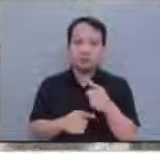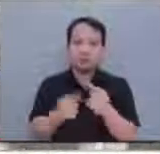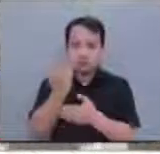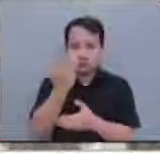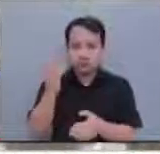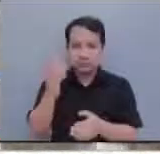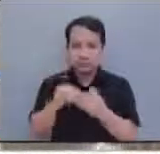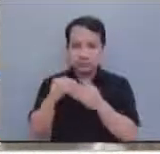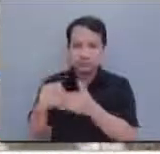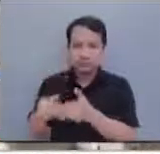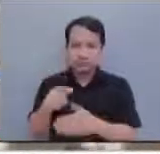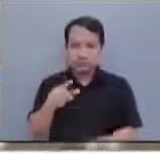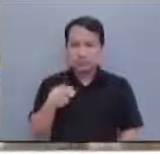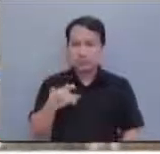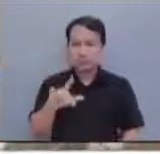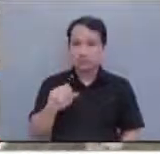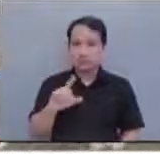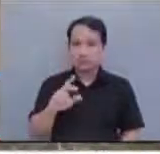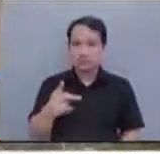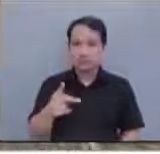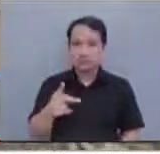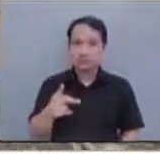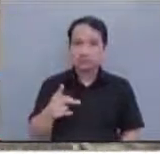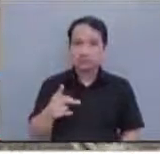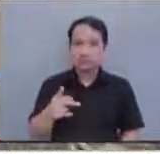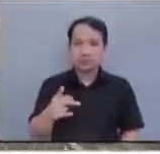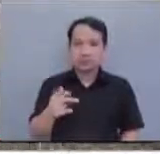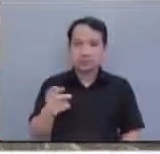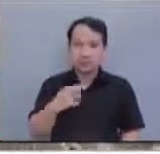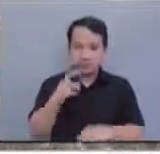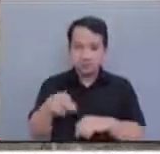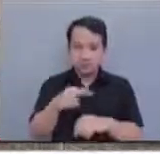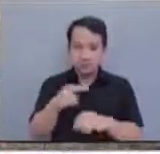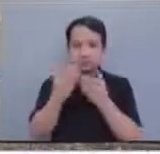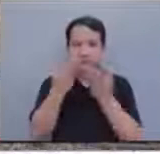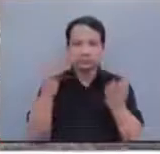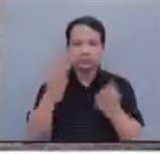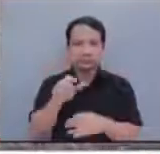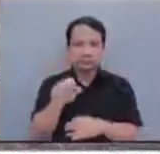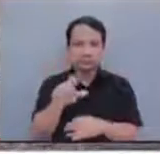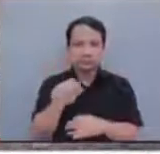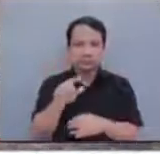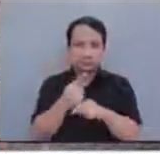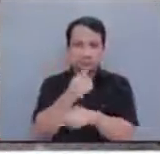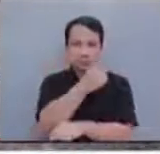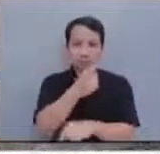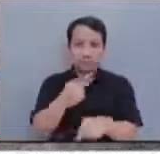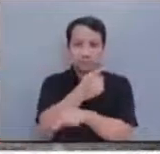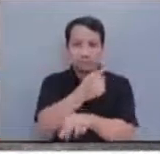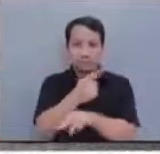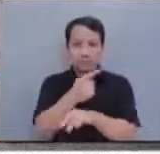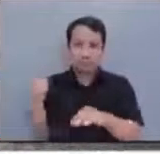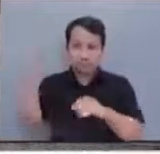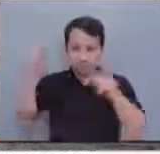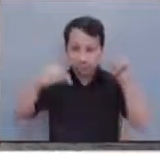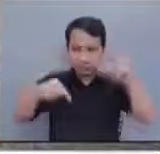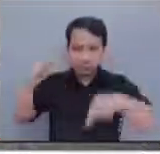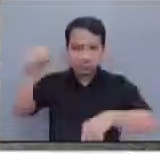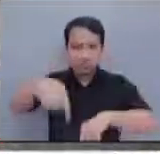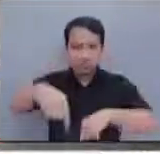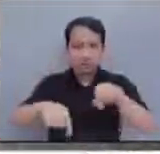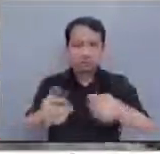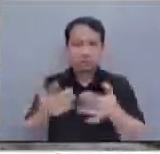ng Mykolaiv Regional Military Administration. 11 missiles ang tumama sa kanilang lugar habang